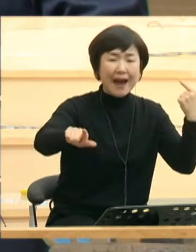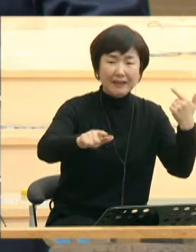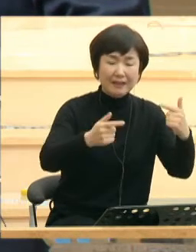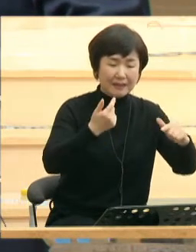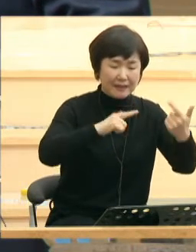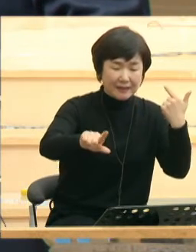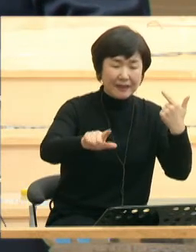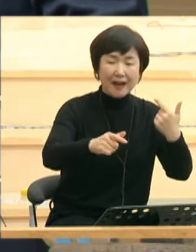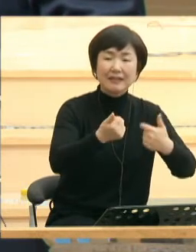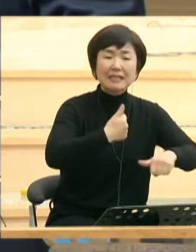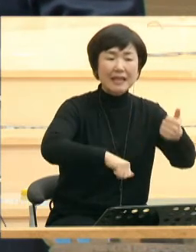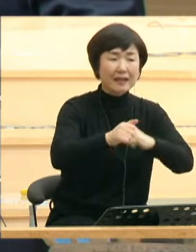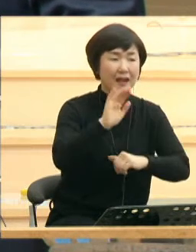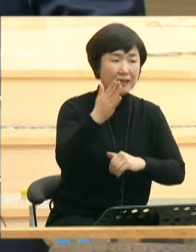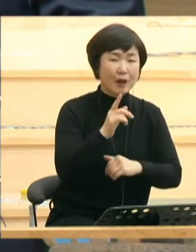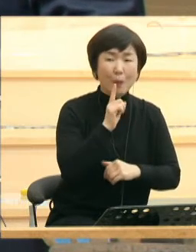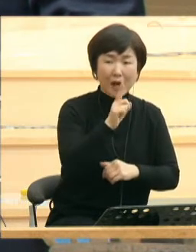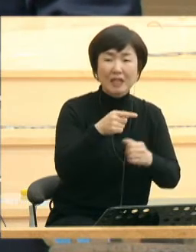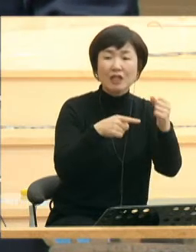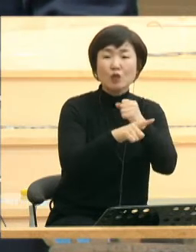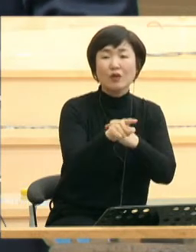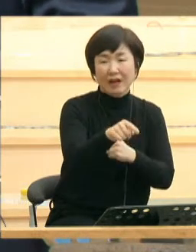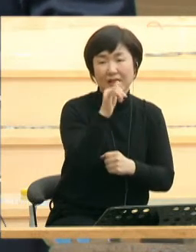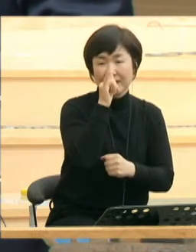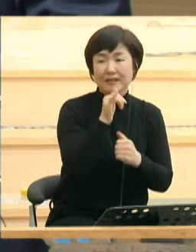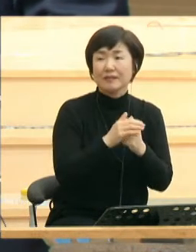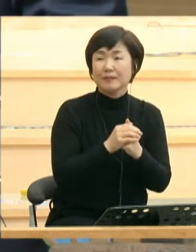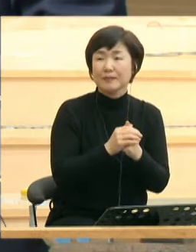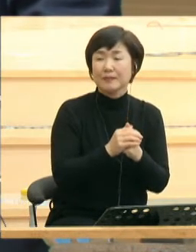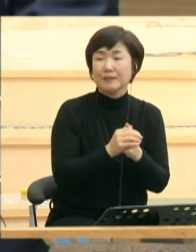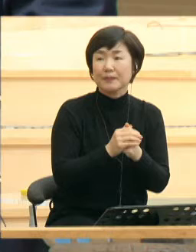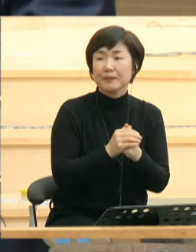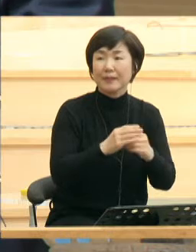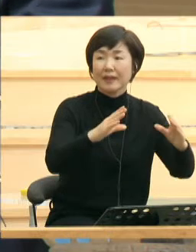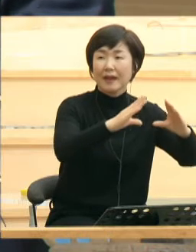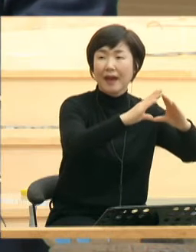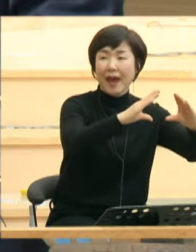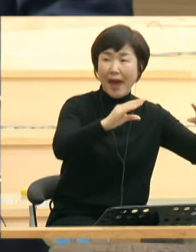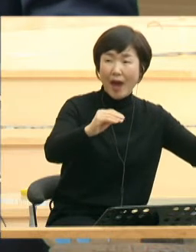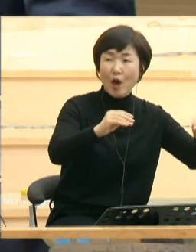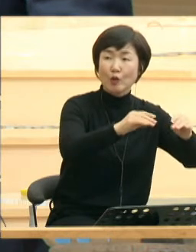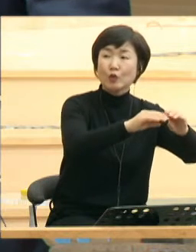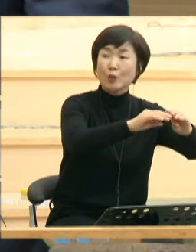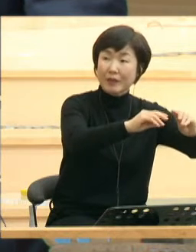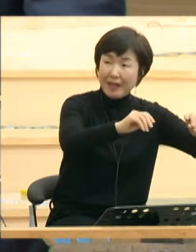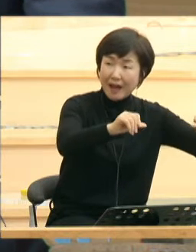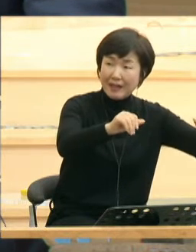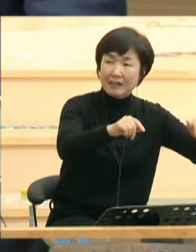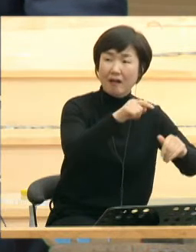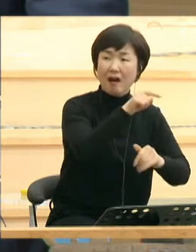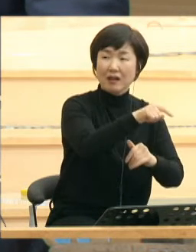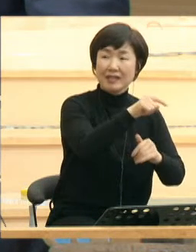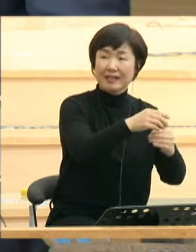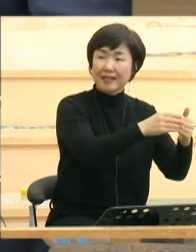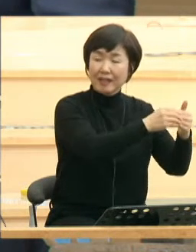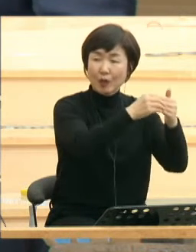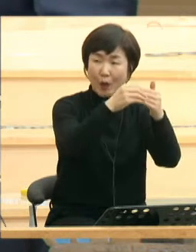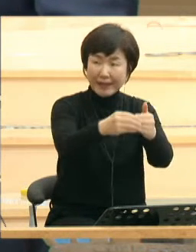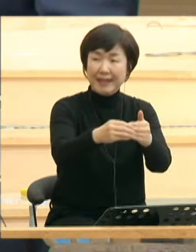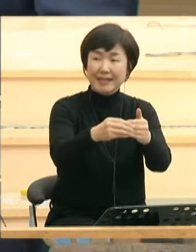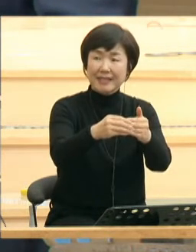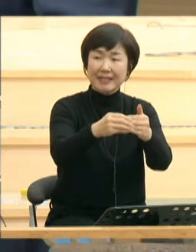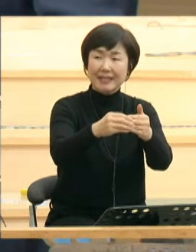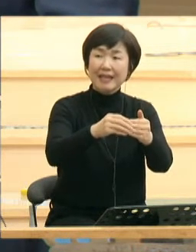고발을 한 보십시오 4 석 2장 12절 같이 있습니다 3일자 애굽 땅에서 글리 놓아 이어 내시